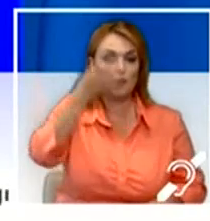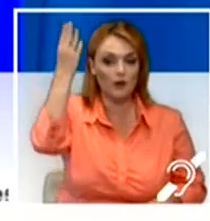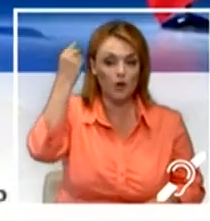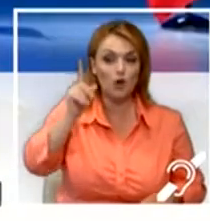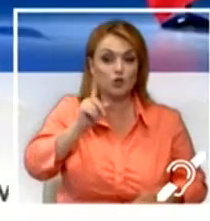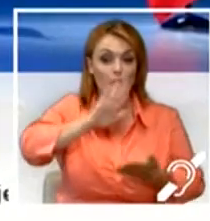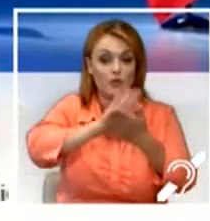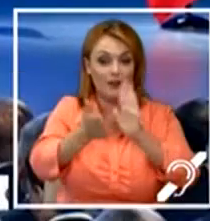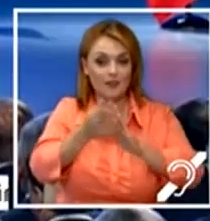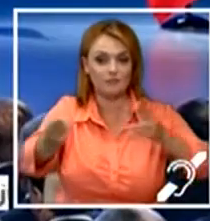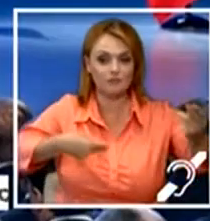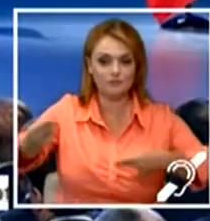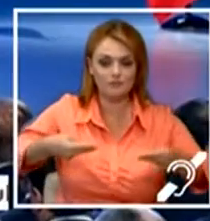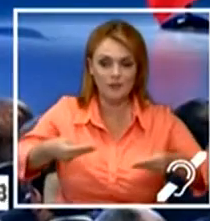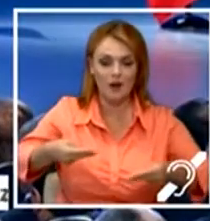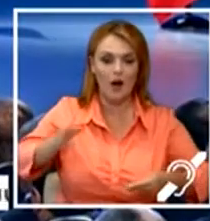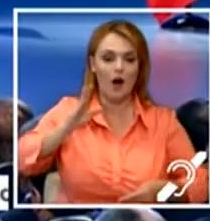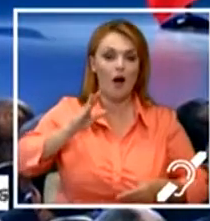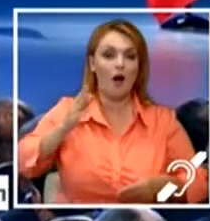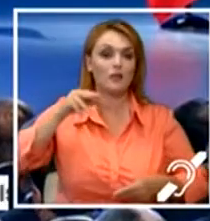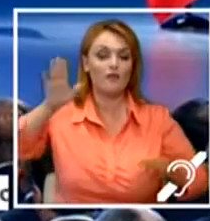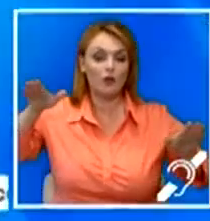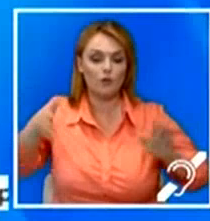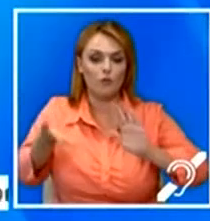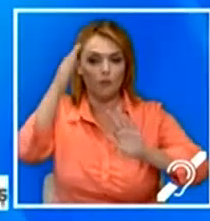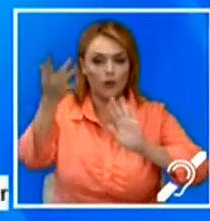de la Kremlin a fost nevoit să se întoarcă la Moscova.